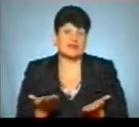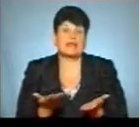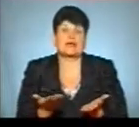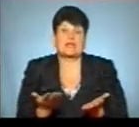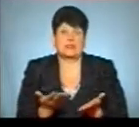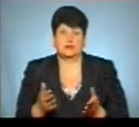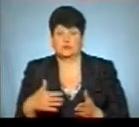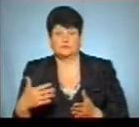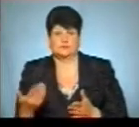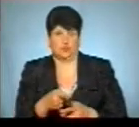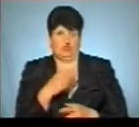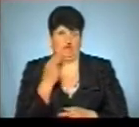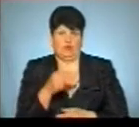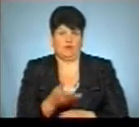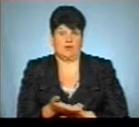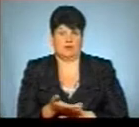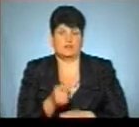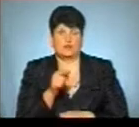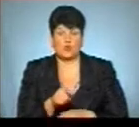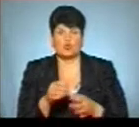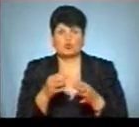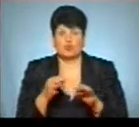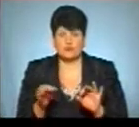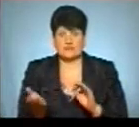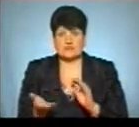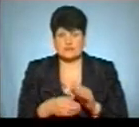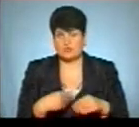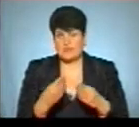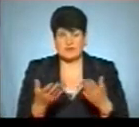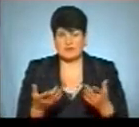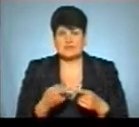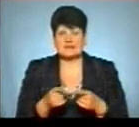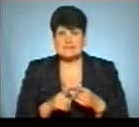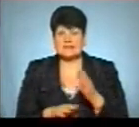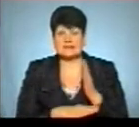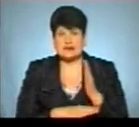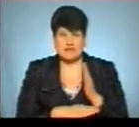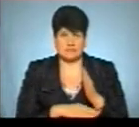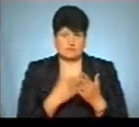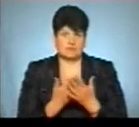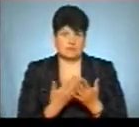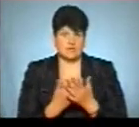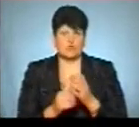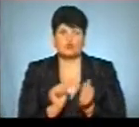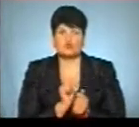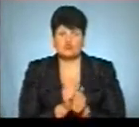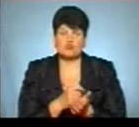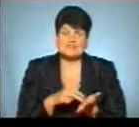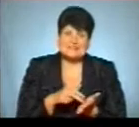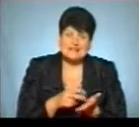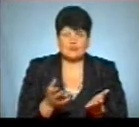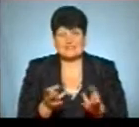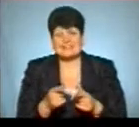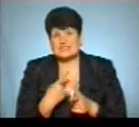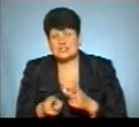яким боком ми тут винуваті. На нього дозвіл на зрізку не давав. Ці дерева ознак сухостійності чи якісь там